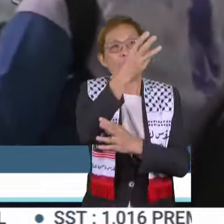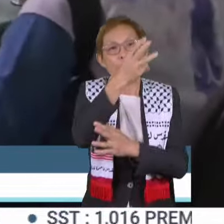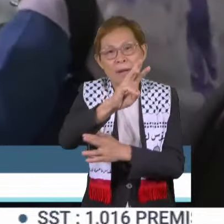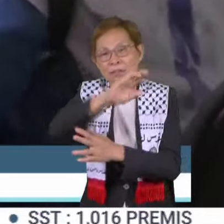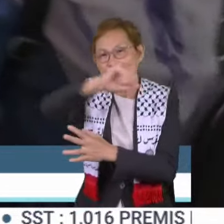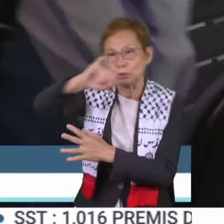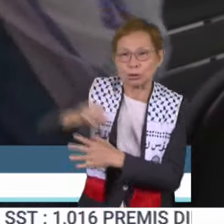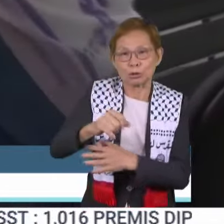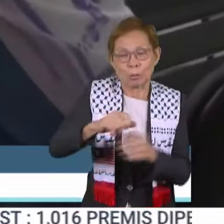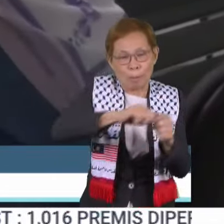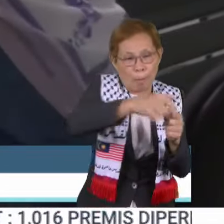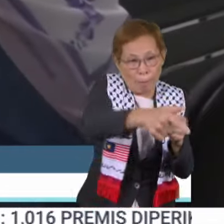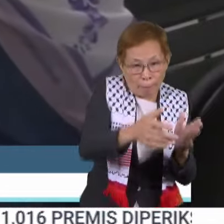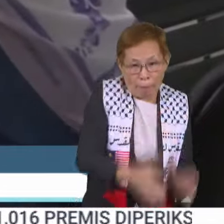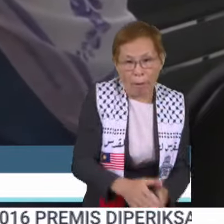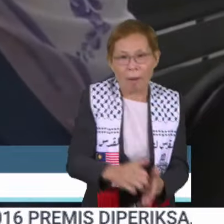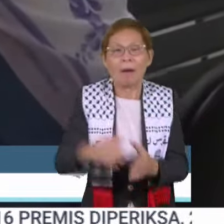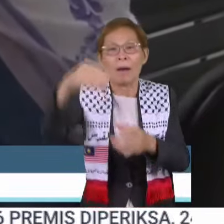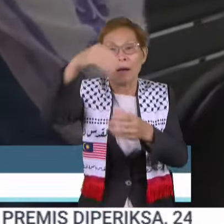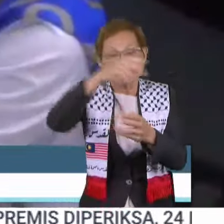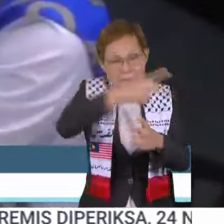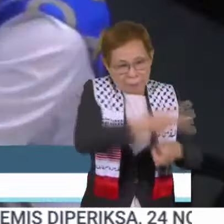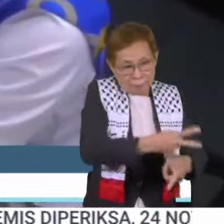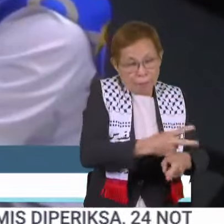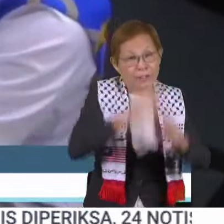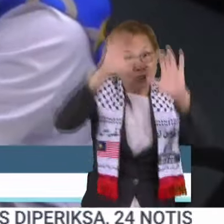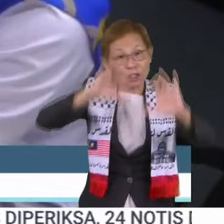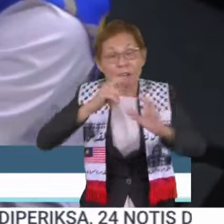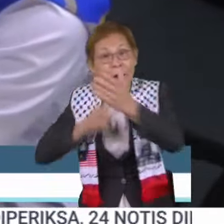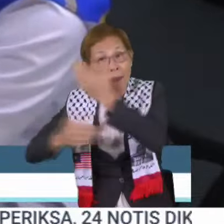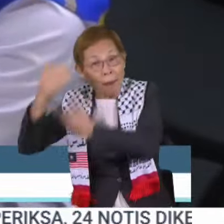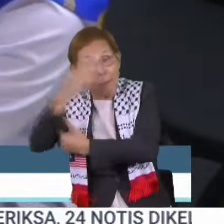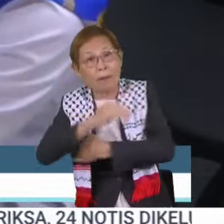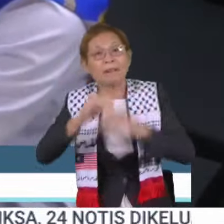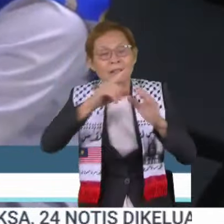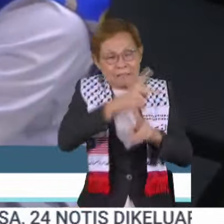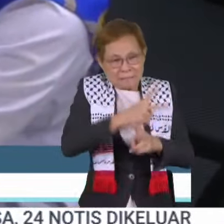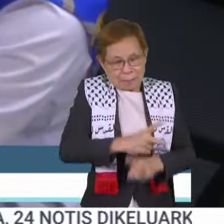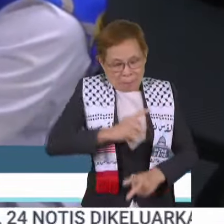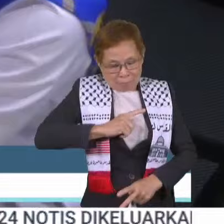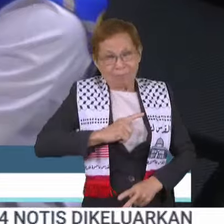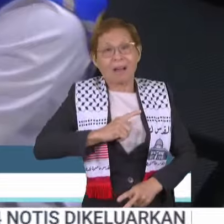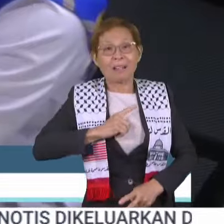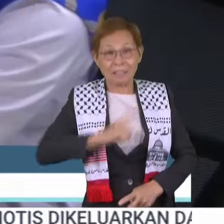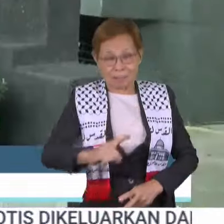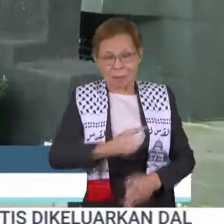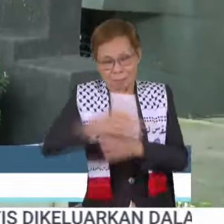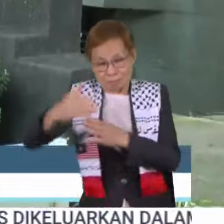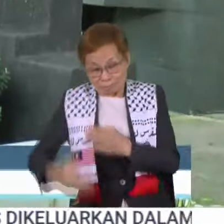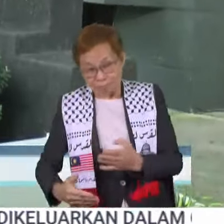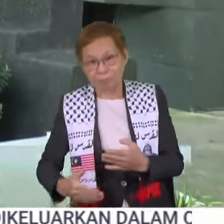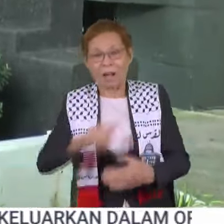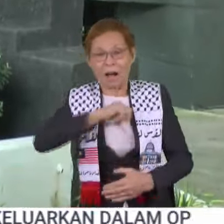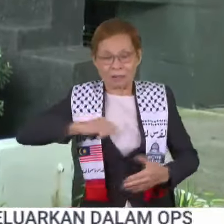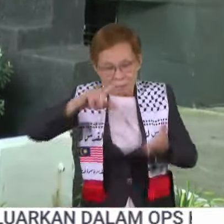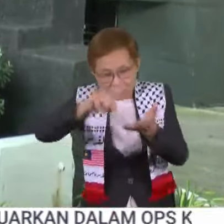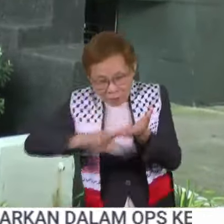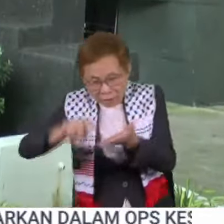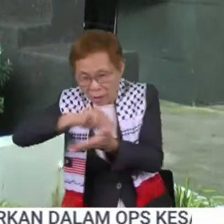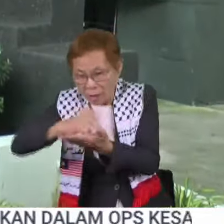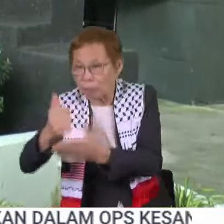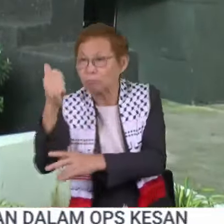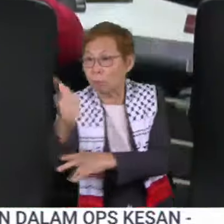pencarum pengkreditan dividen untuk simpanan konvensional dan simpanan Syariah selesai hari ini ahli boleh menyemak akaun